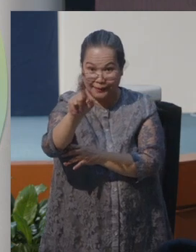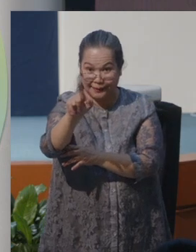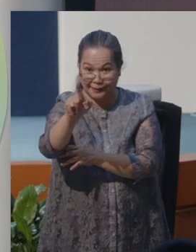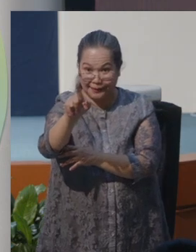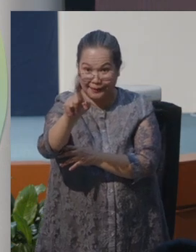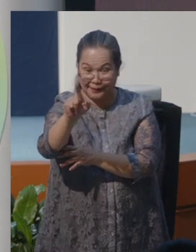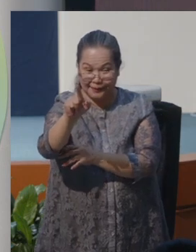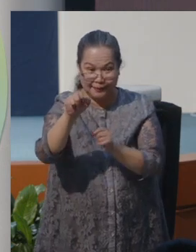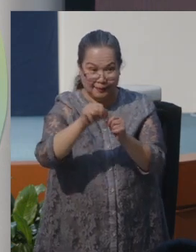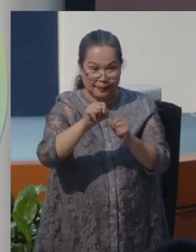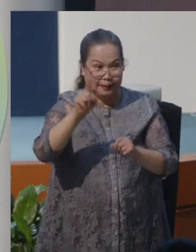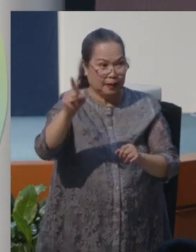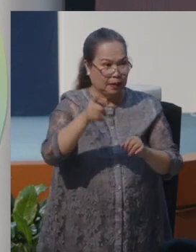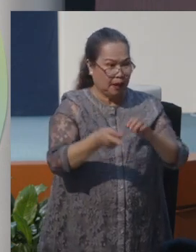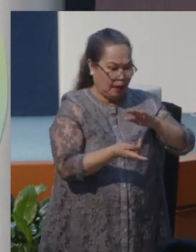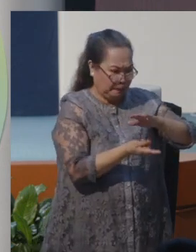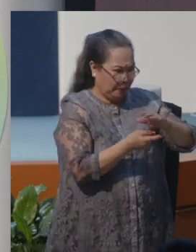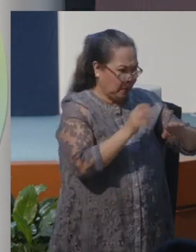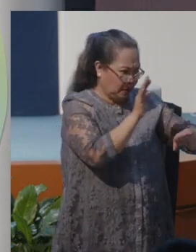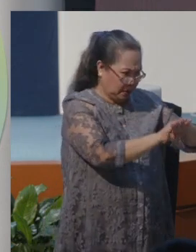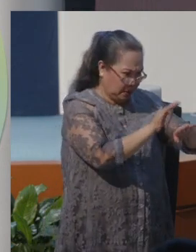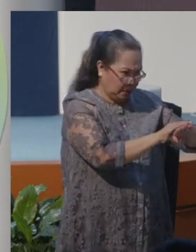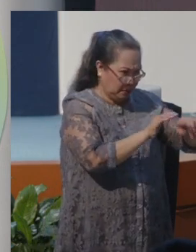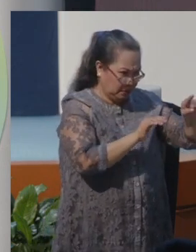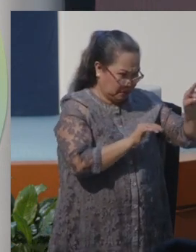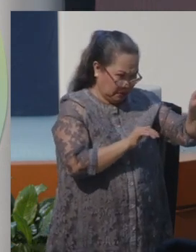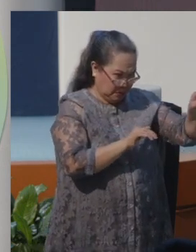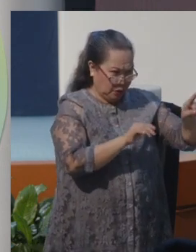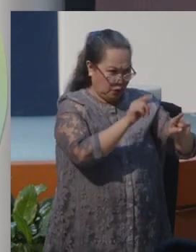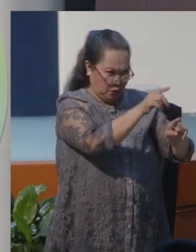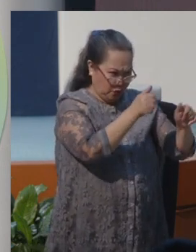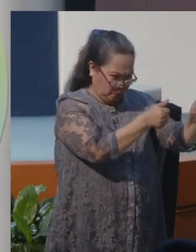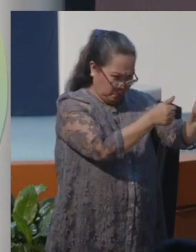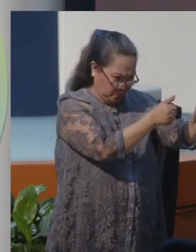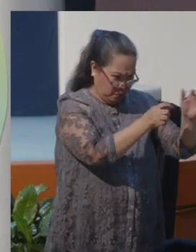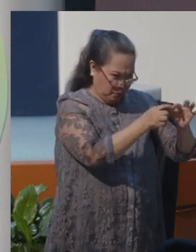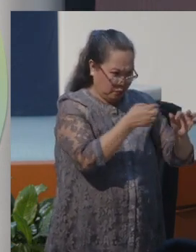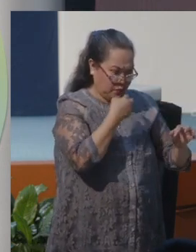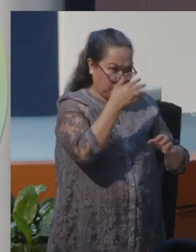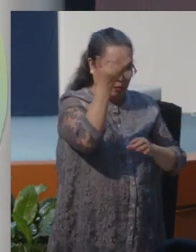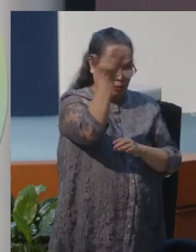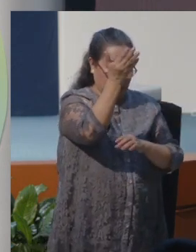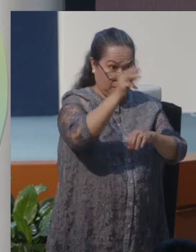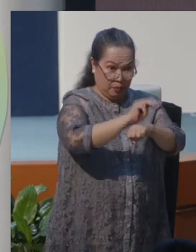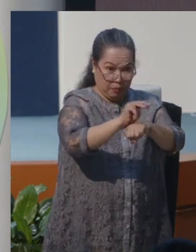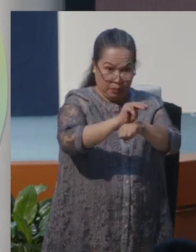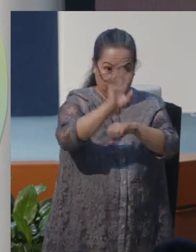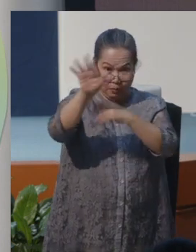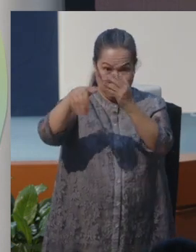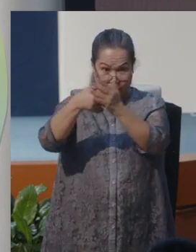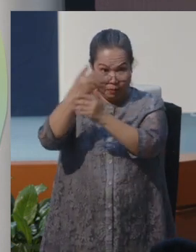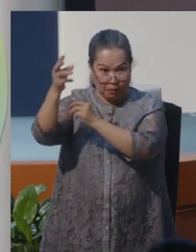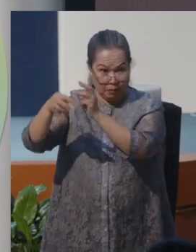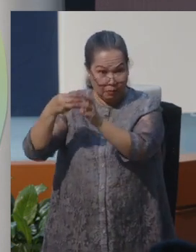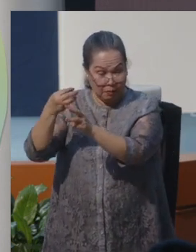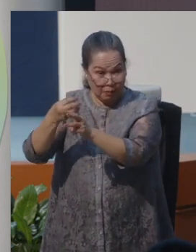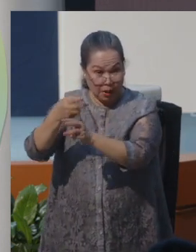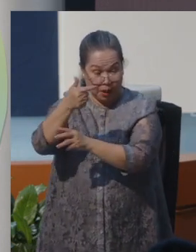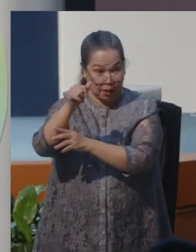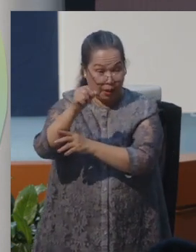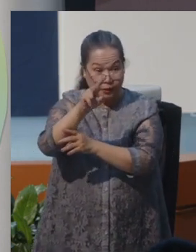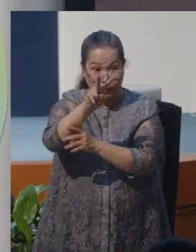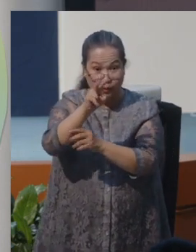Siya ay ni-rebuke ni Pablo. Kahit na nung sila ay mga apostol na at nagmiministro na sa ibang bansa, sabi sa Galatians